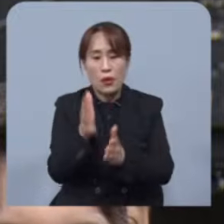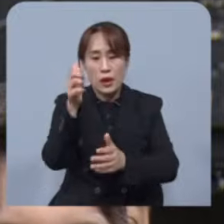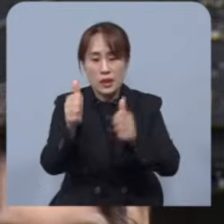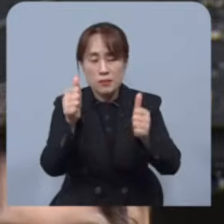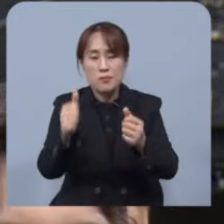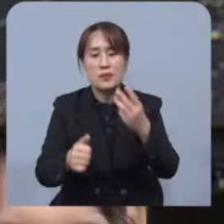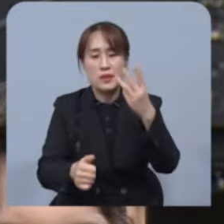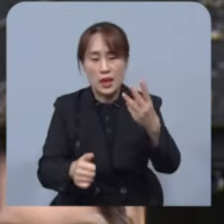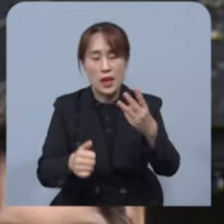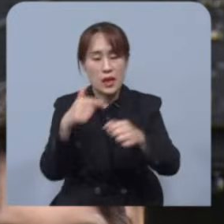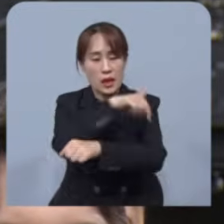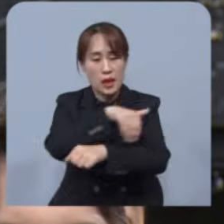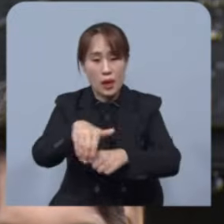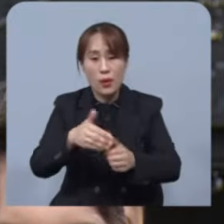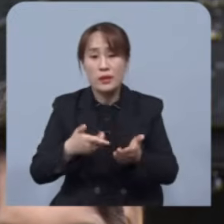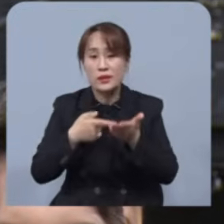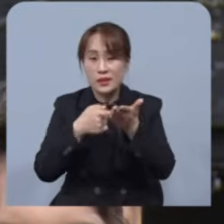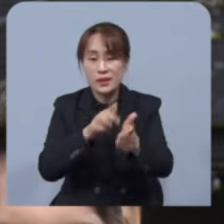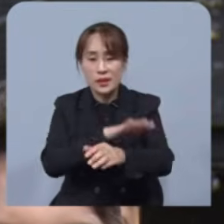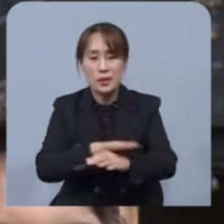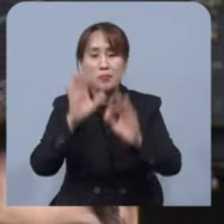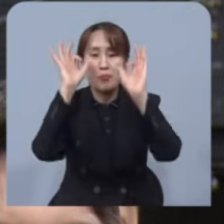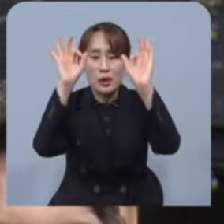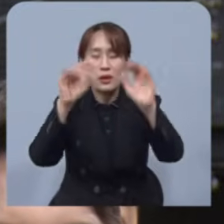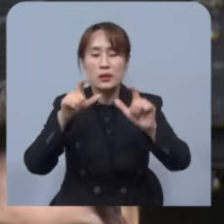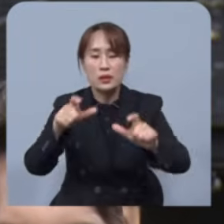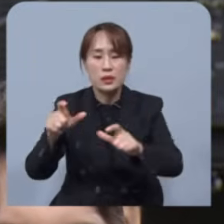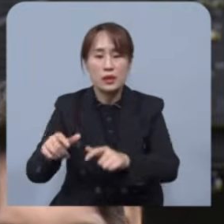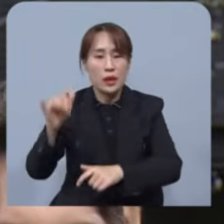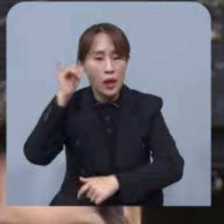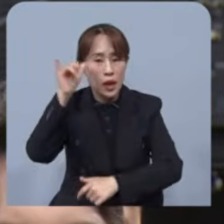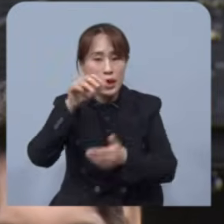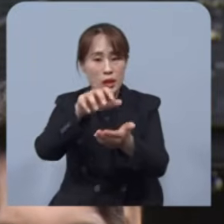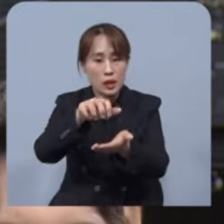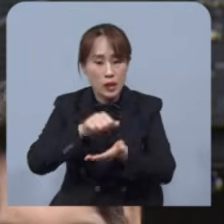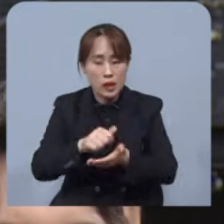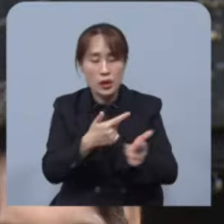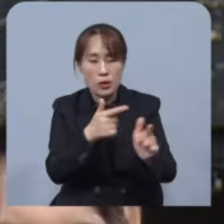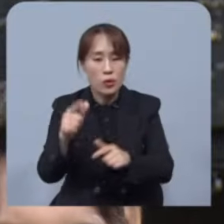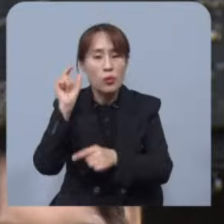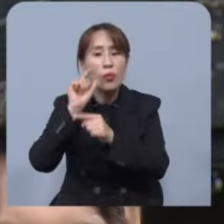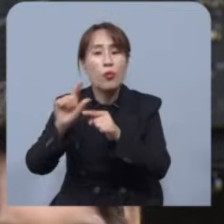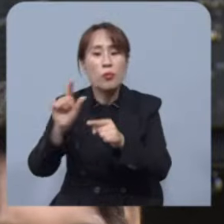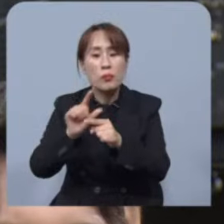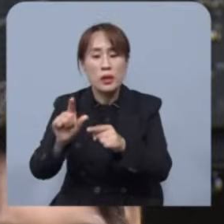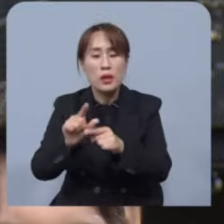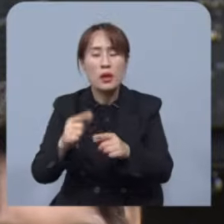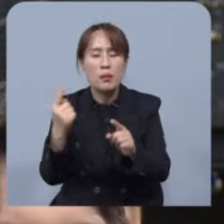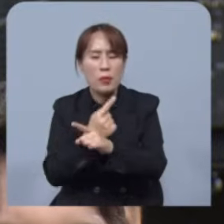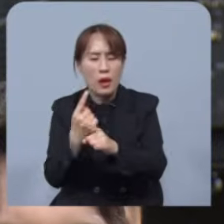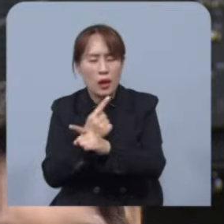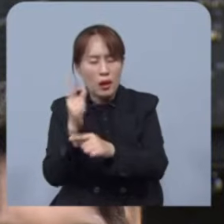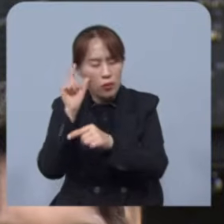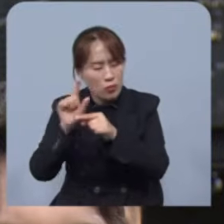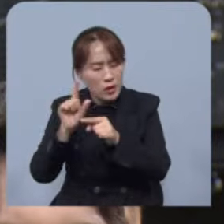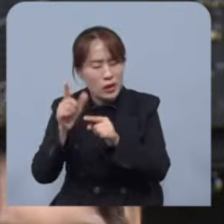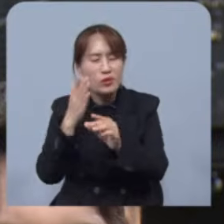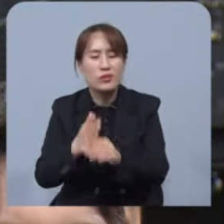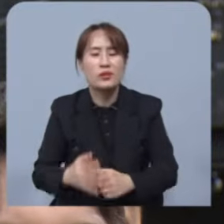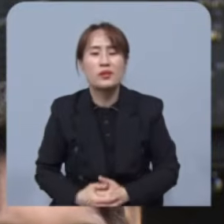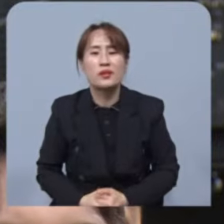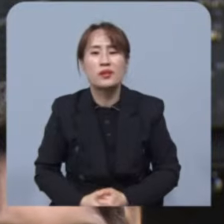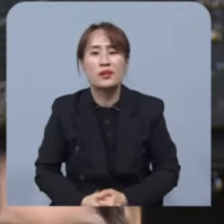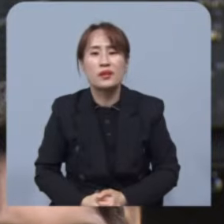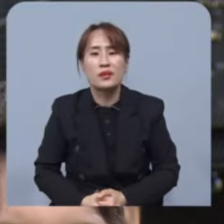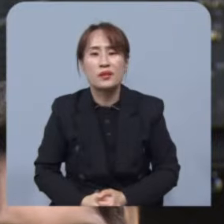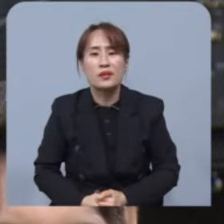좋은 제안, 정책 제안 잘 들었고요. 저는 지역에서 AI를 도입하는데 여러 가지 고민을 매일 밤새며 하고 있습니다. 밤새며 하고